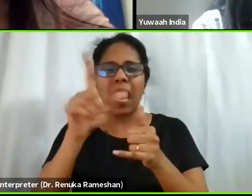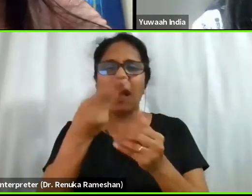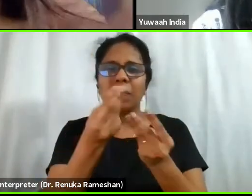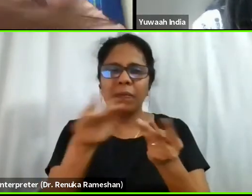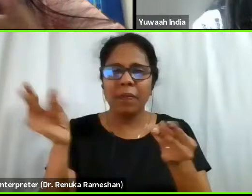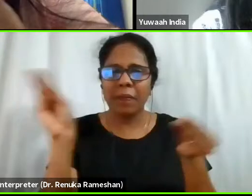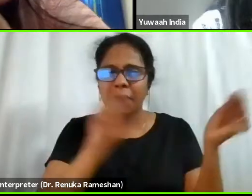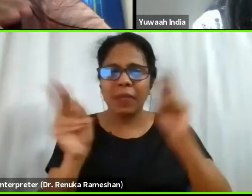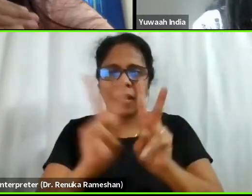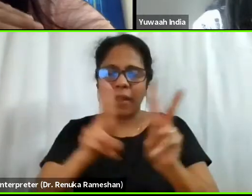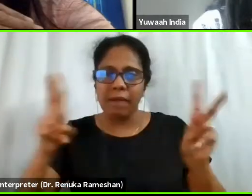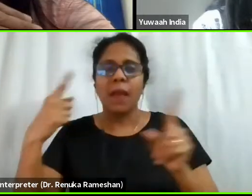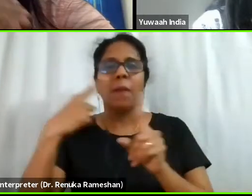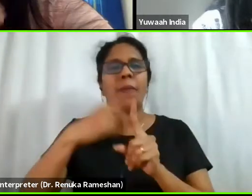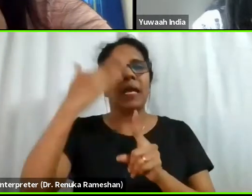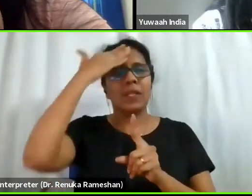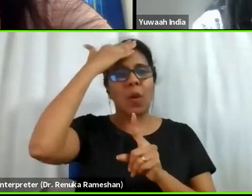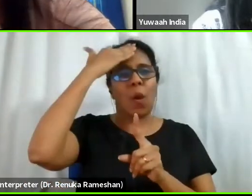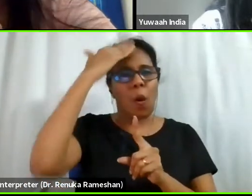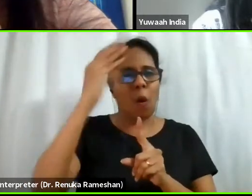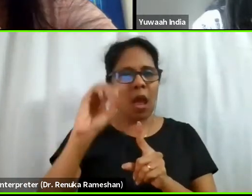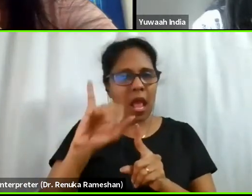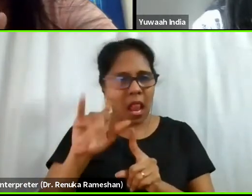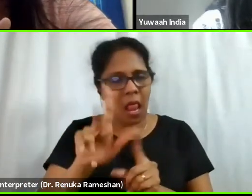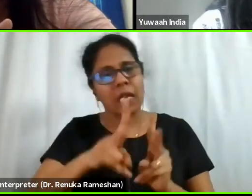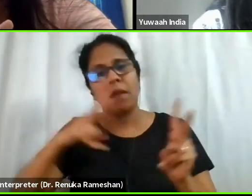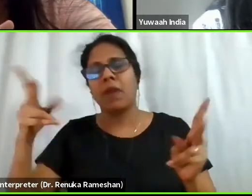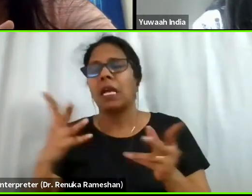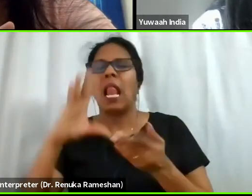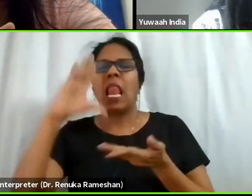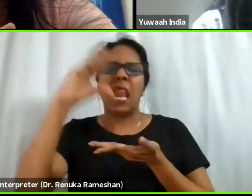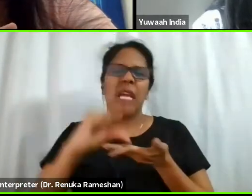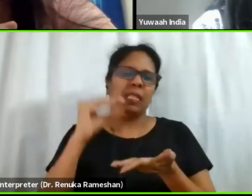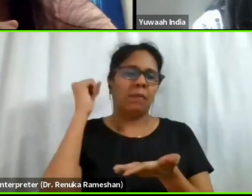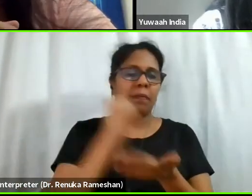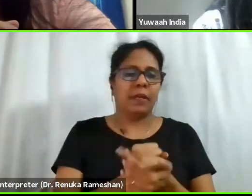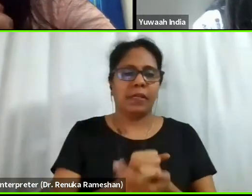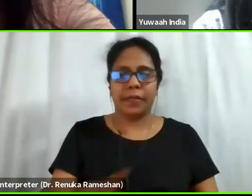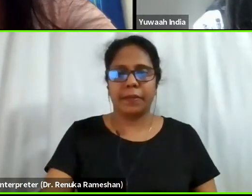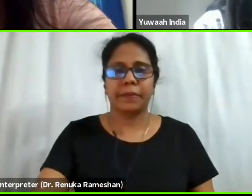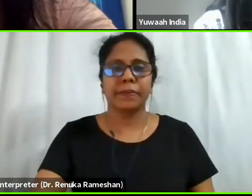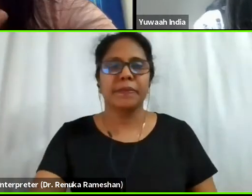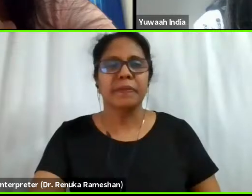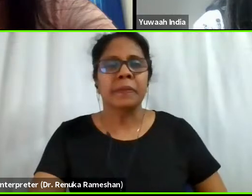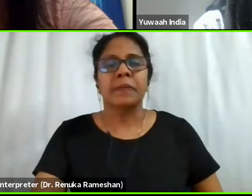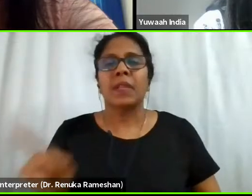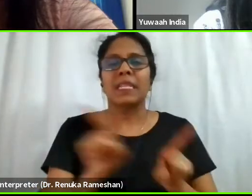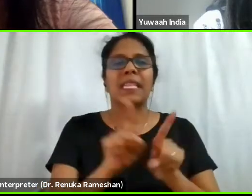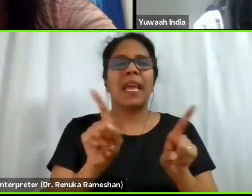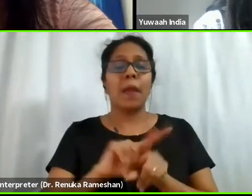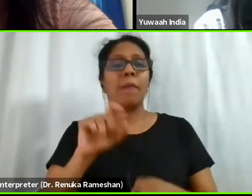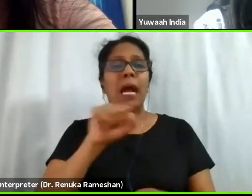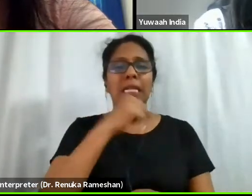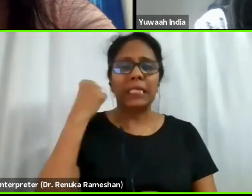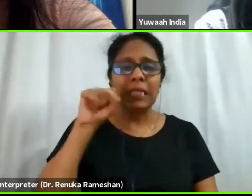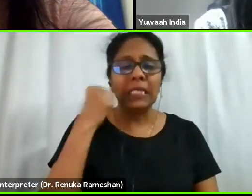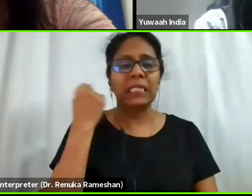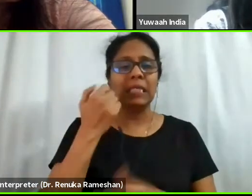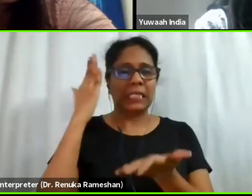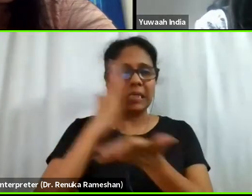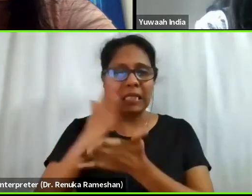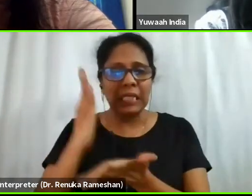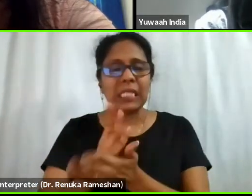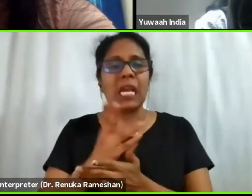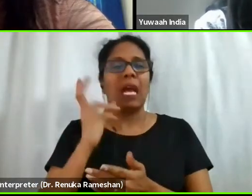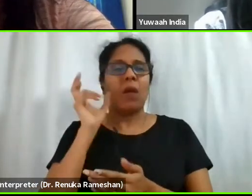ना। दूसरी चीज आती है कि हम प्रोटीन कैसे बढ़ा सकते हैं। सो नॉन वेजिटेरियन इट इज स्लाइटली इजी, आप